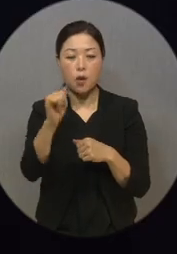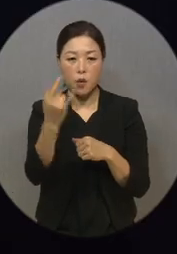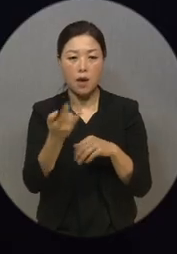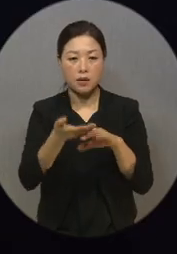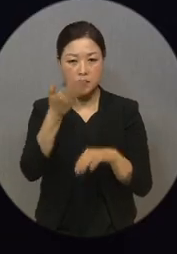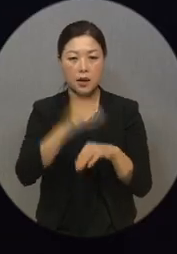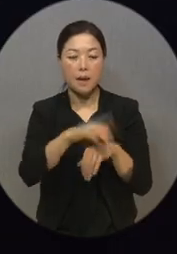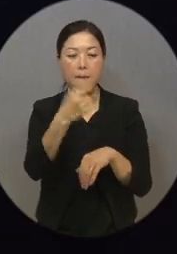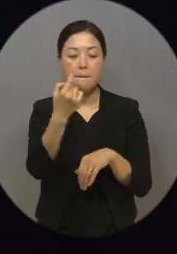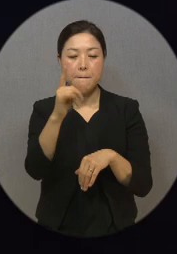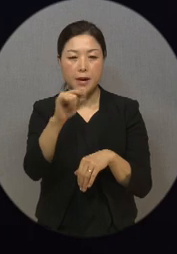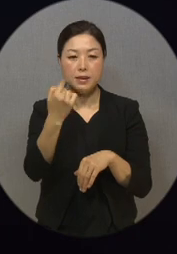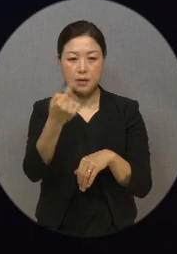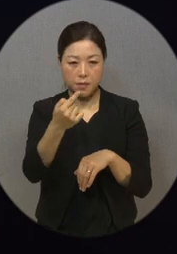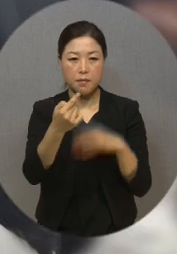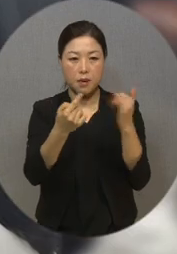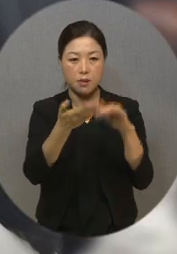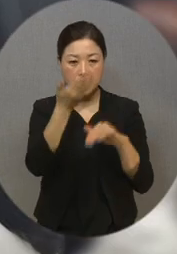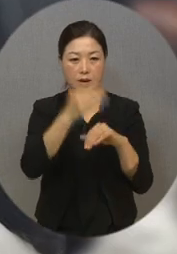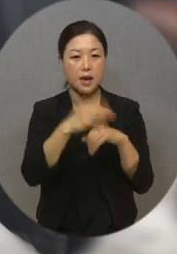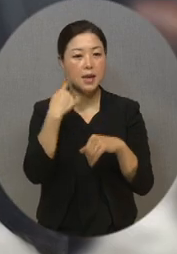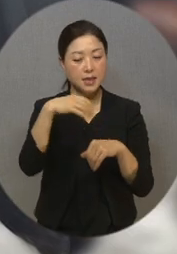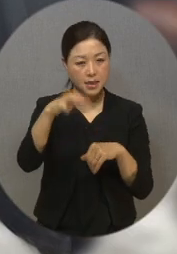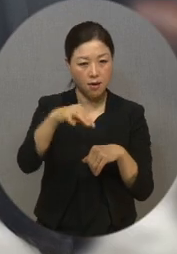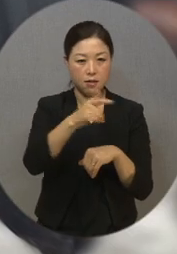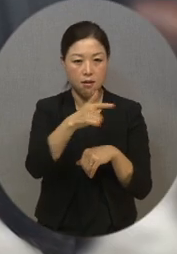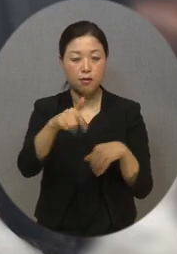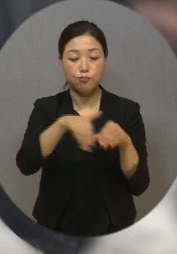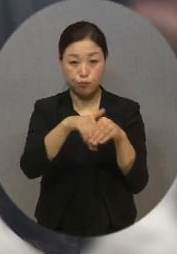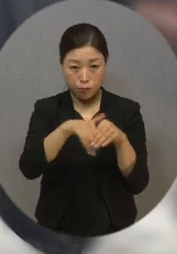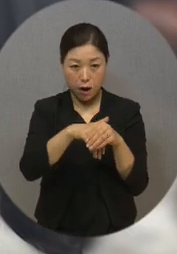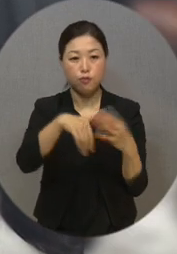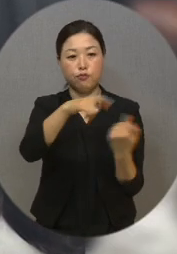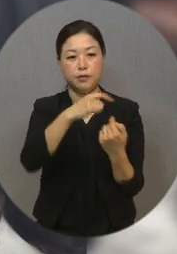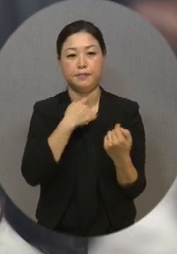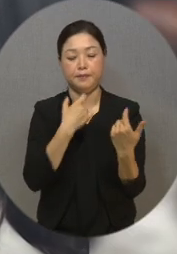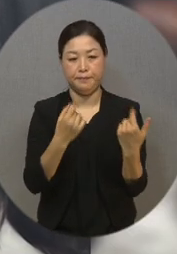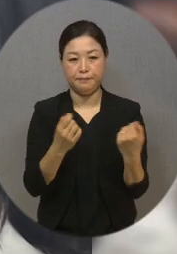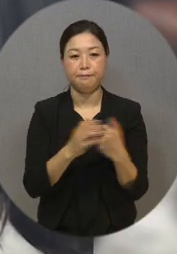인형극과 다문화 이해 교육을 시행했고 이런 실적을 바탕으로 지난해